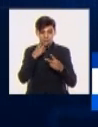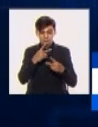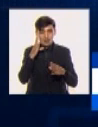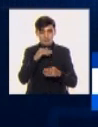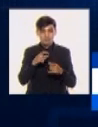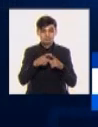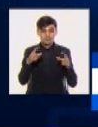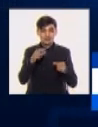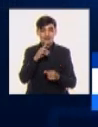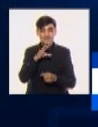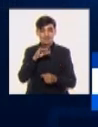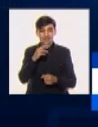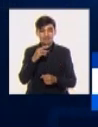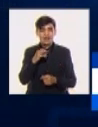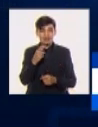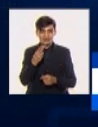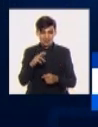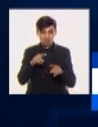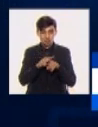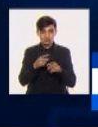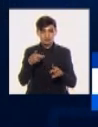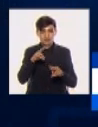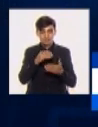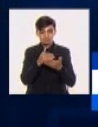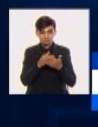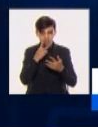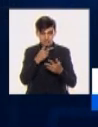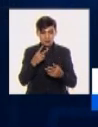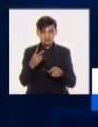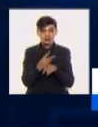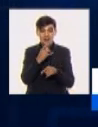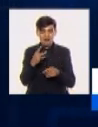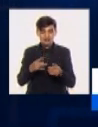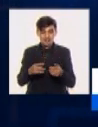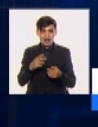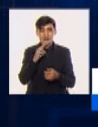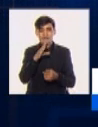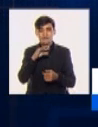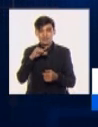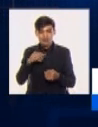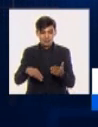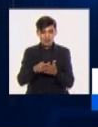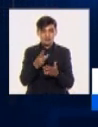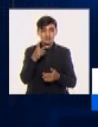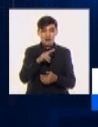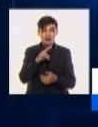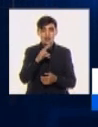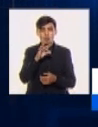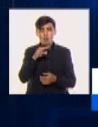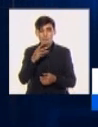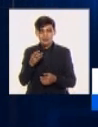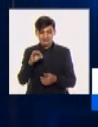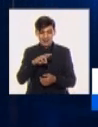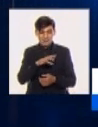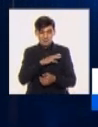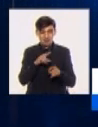квитанции в виде двух строчек. Соответственно, нужно платить два раза квитанции, две комиссии, можно ошибиться между